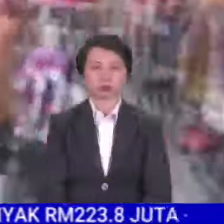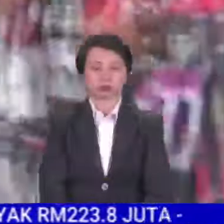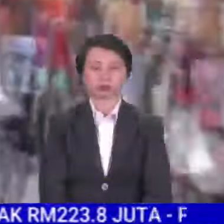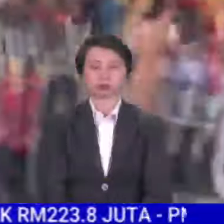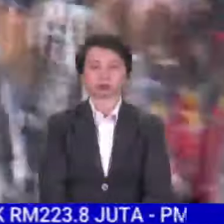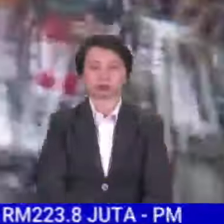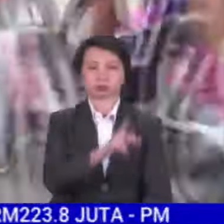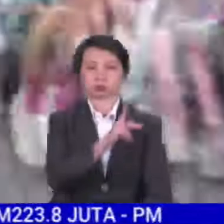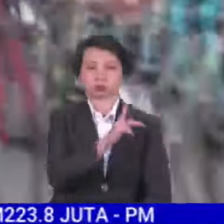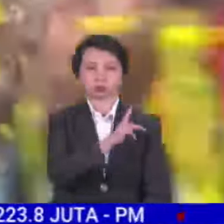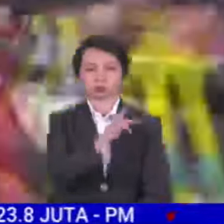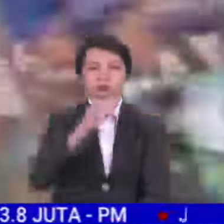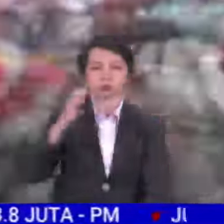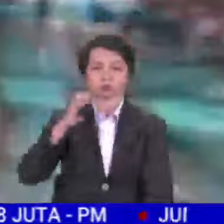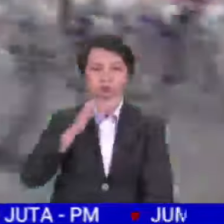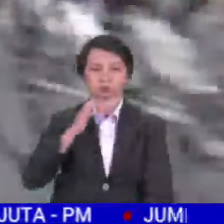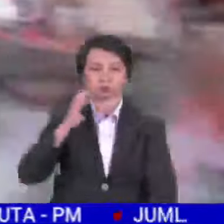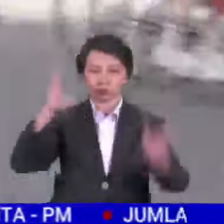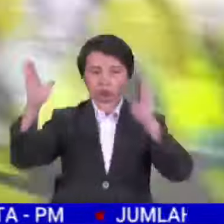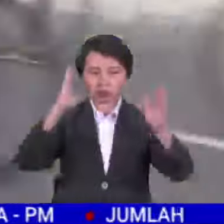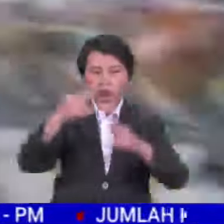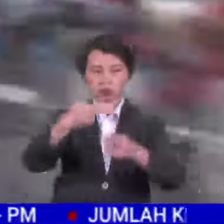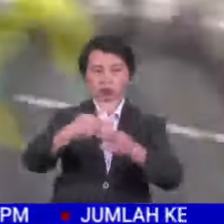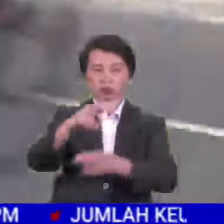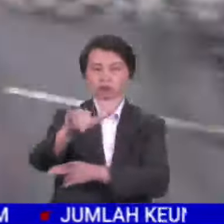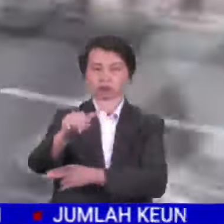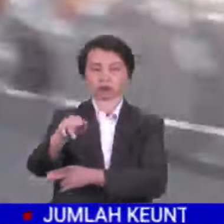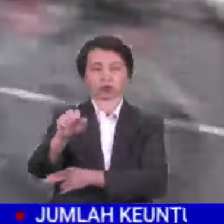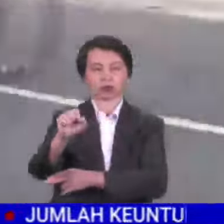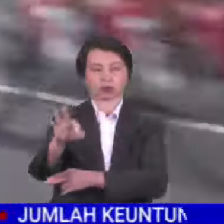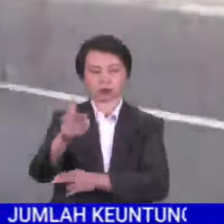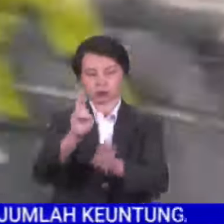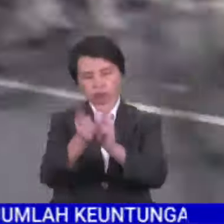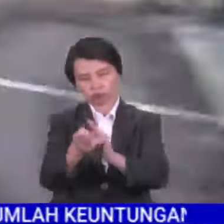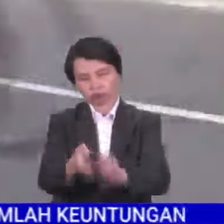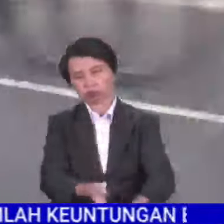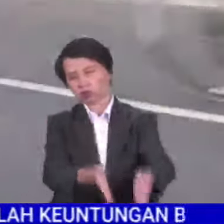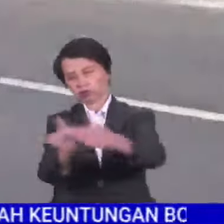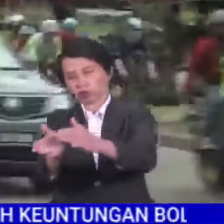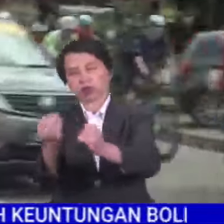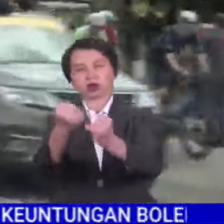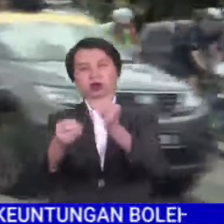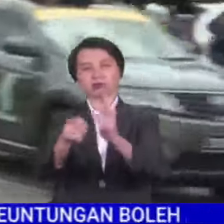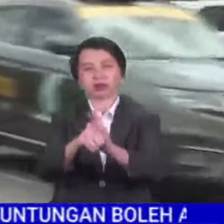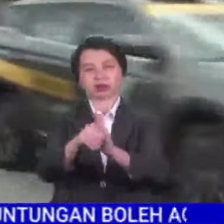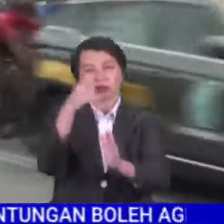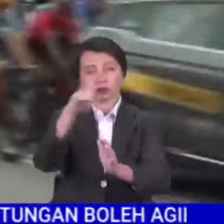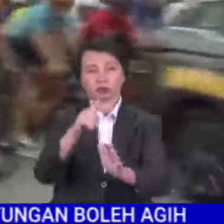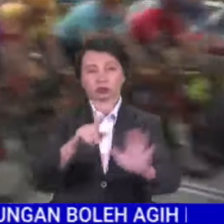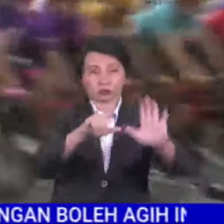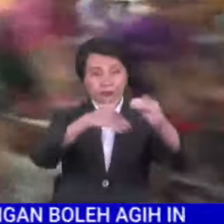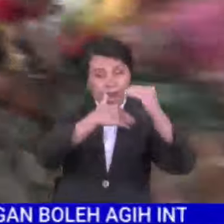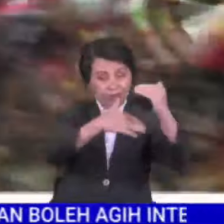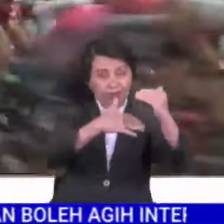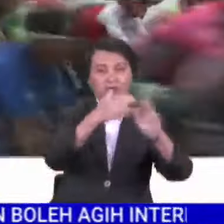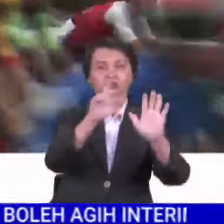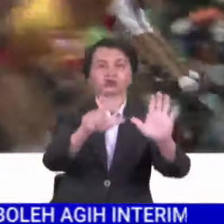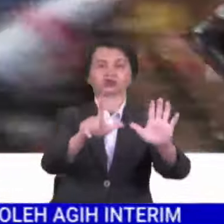Sementara itu, Ketua Jurulatih Skuad Kebangsaan Yusof Nasir berkata perubahan laluan saat akhir bagi peringkat ketujuh hari